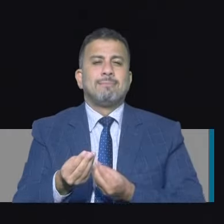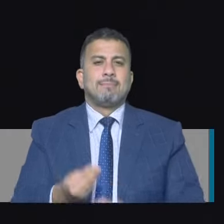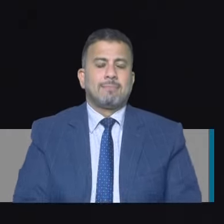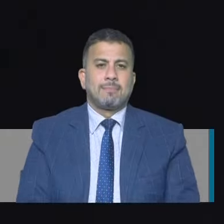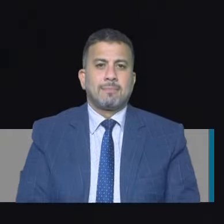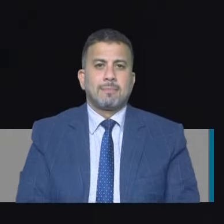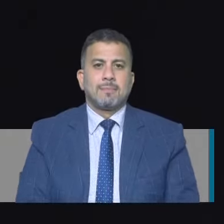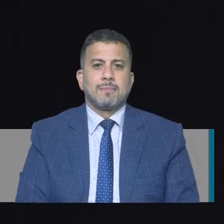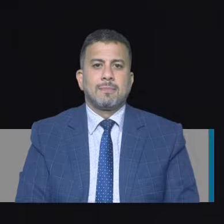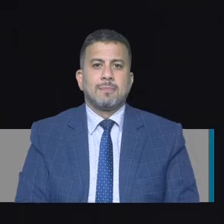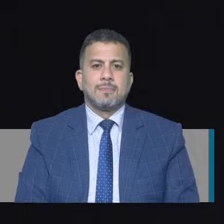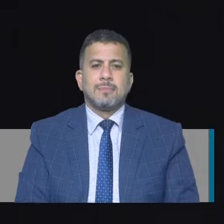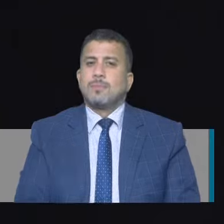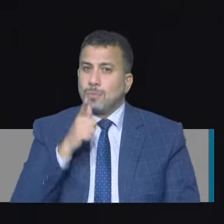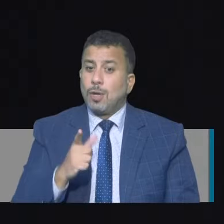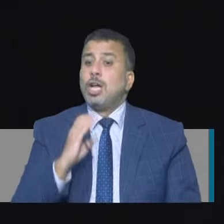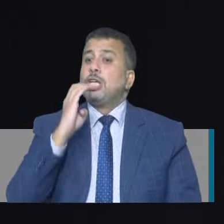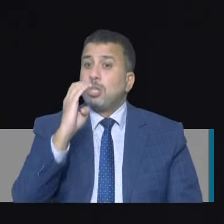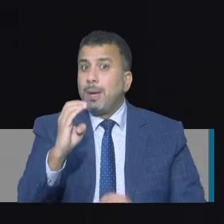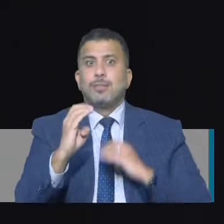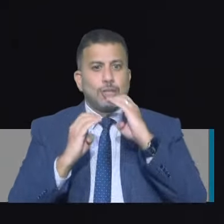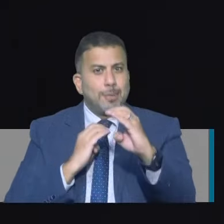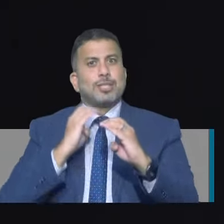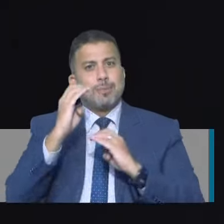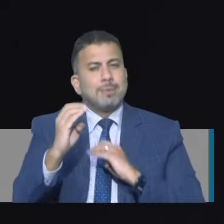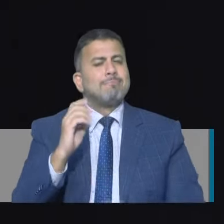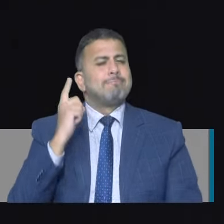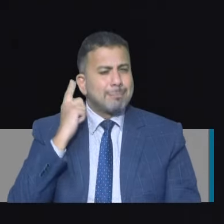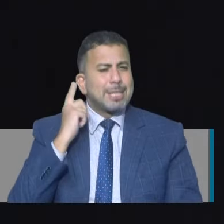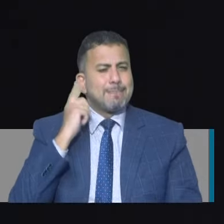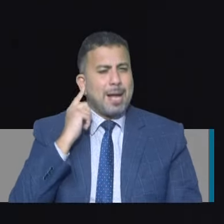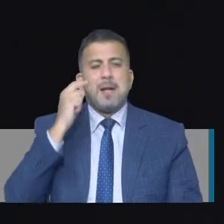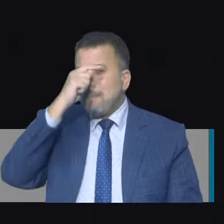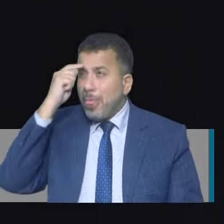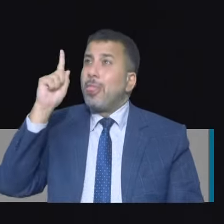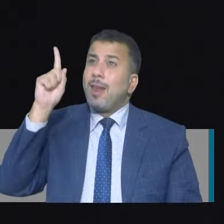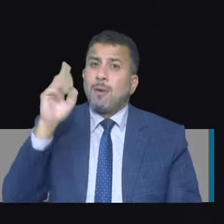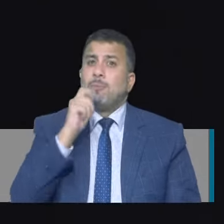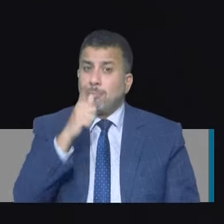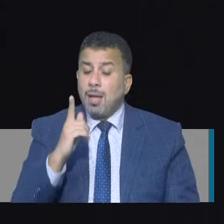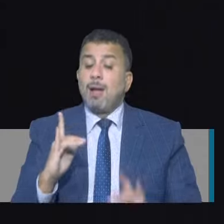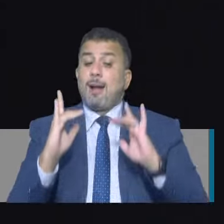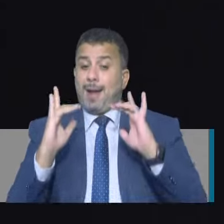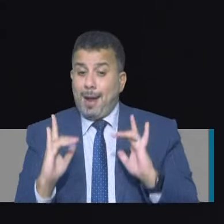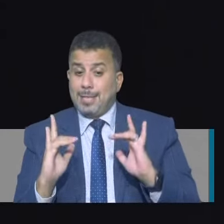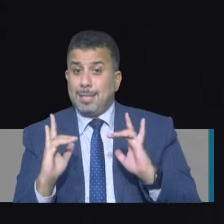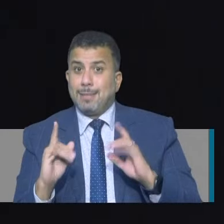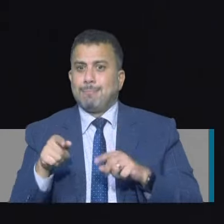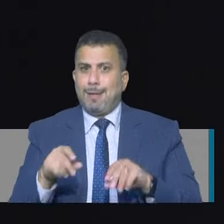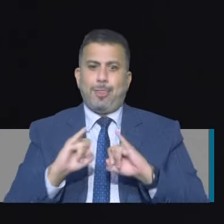مرنه كل هذه الاجابات سنسمع باذن الله من خلال جلسات هذا